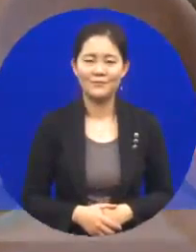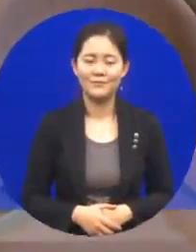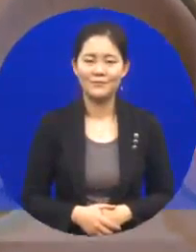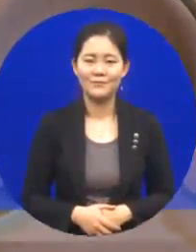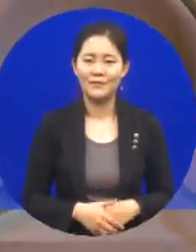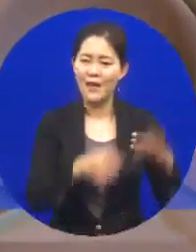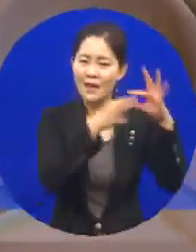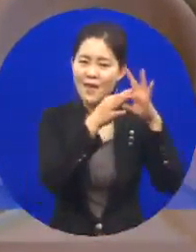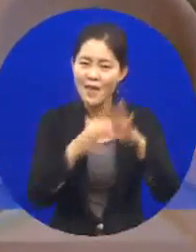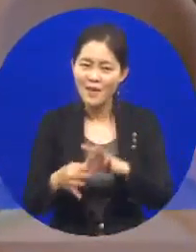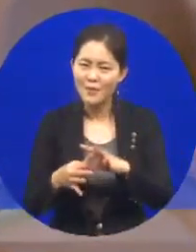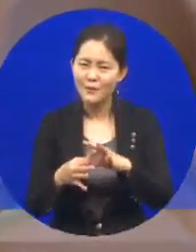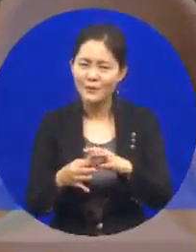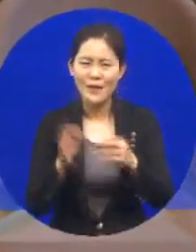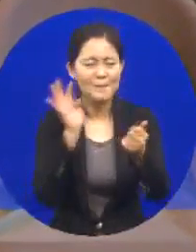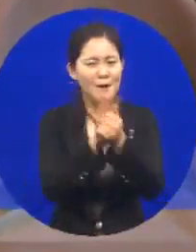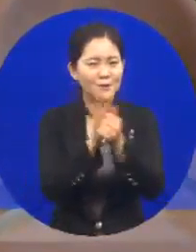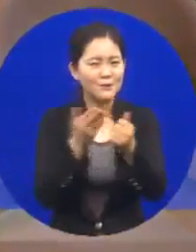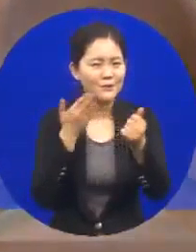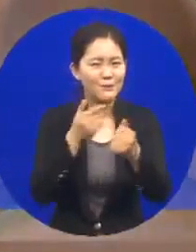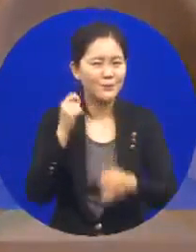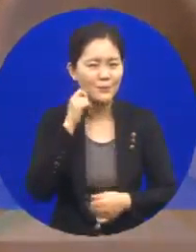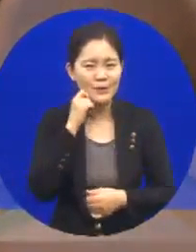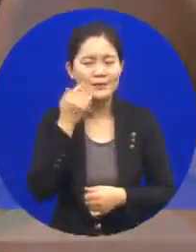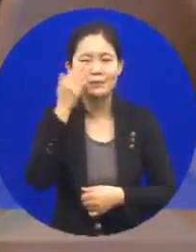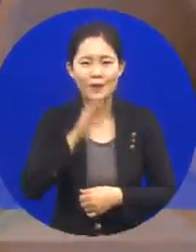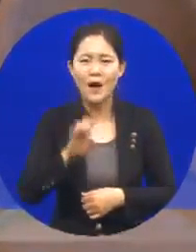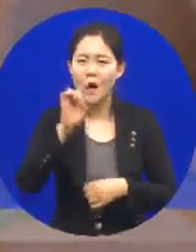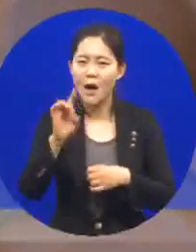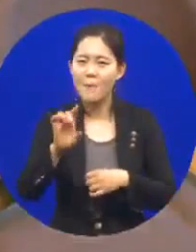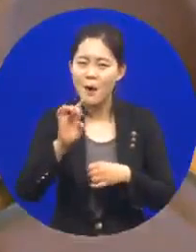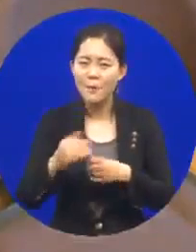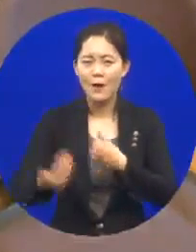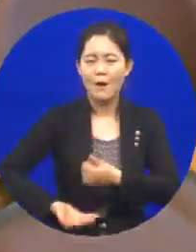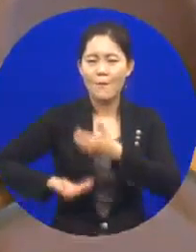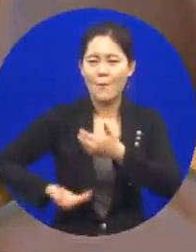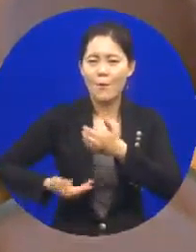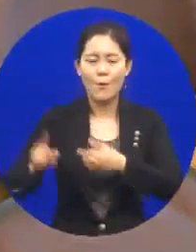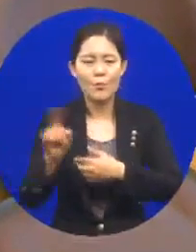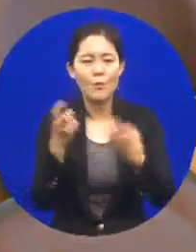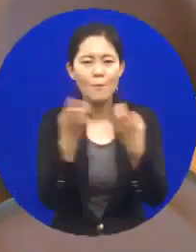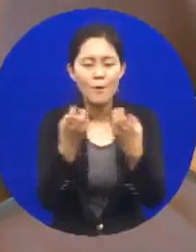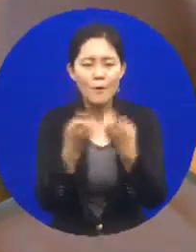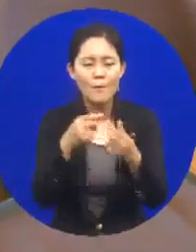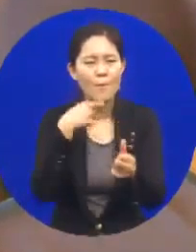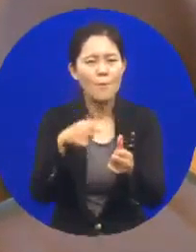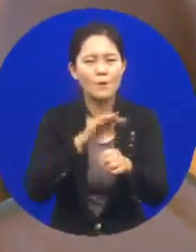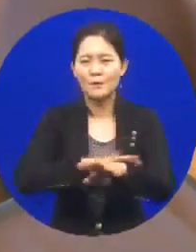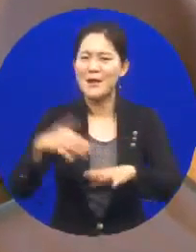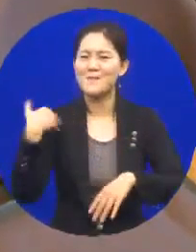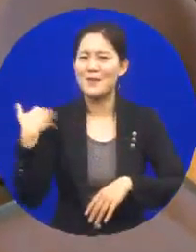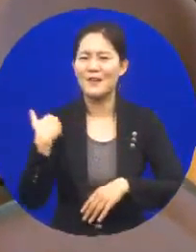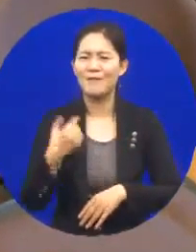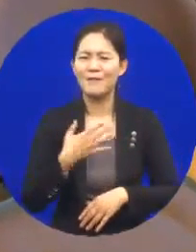이렇게 지속적으로 봐주진 않은 것 같지만 그래도 한 번씩 봐주니까 이렇게 손주에 대한 어떻게 봐주는 게 물론